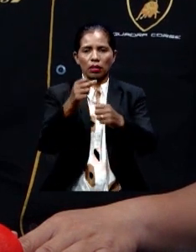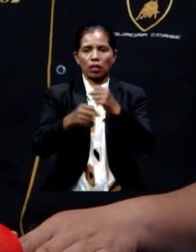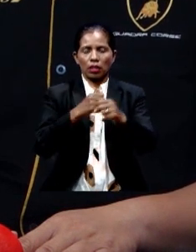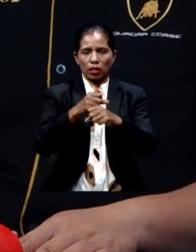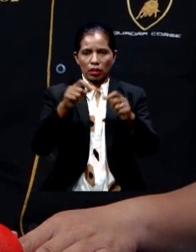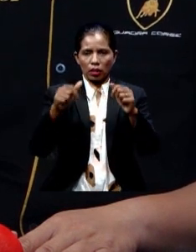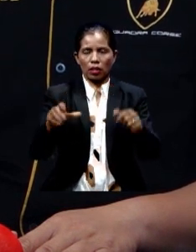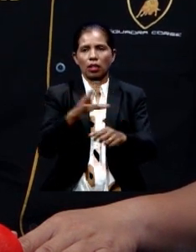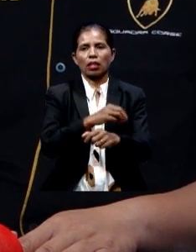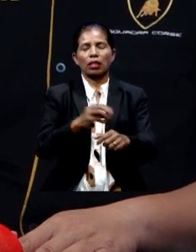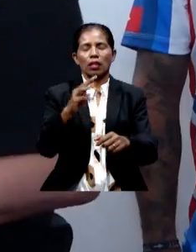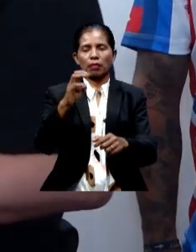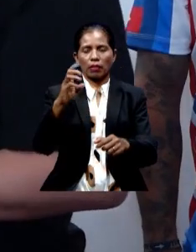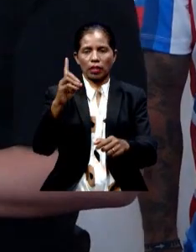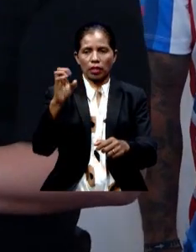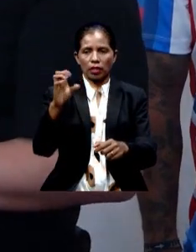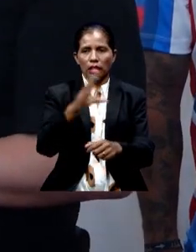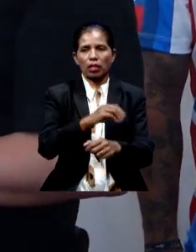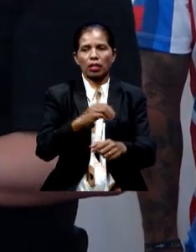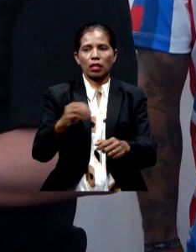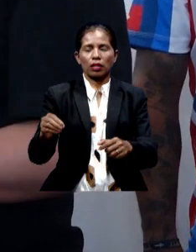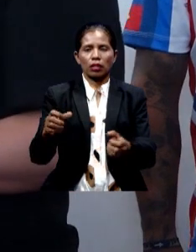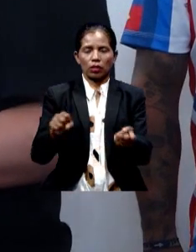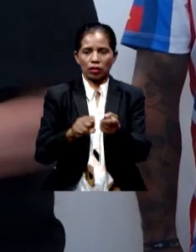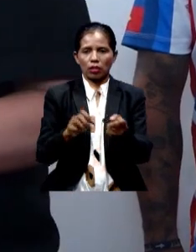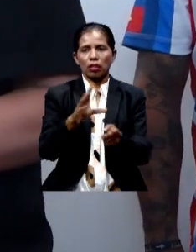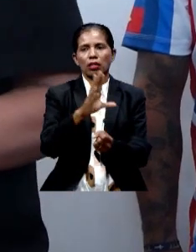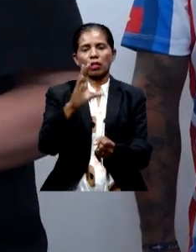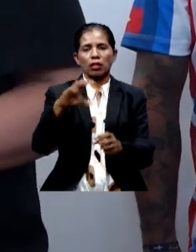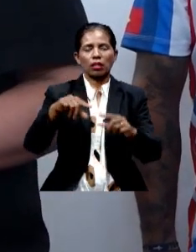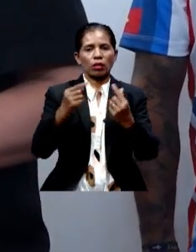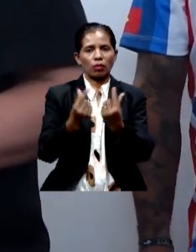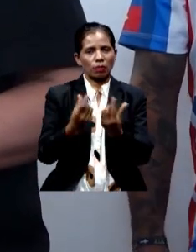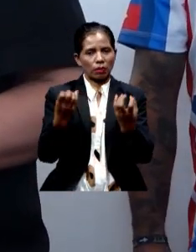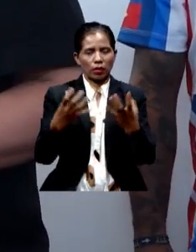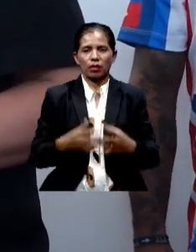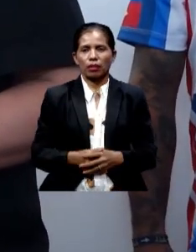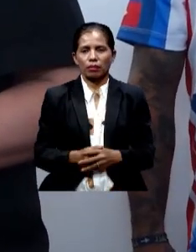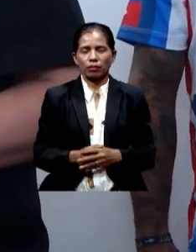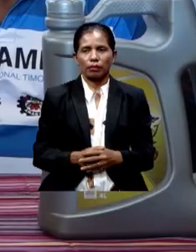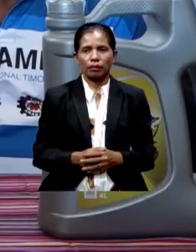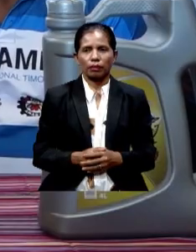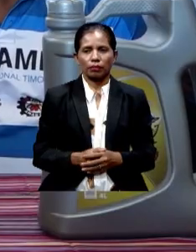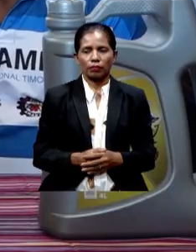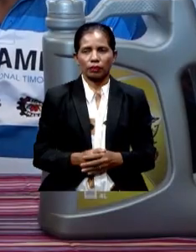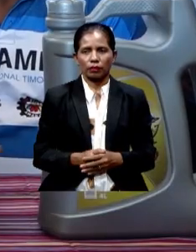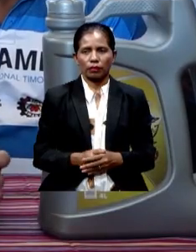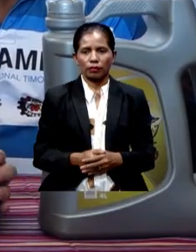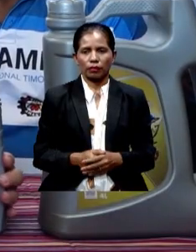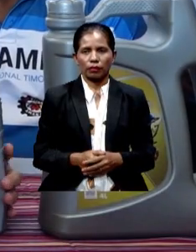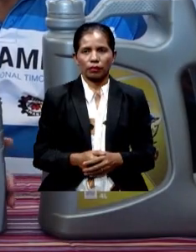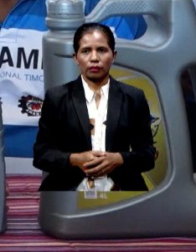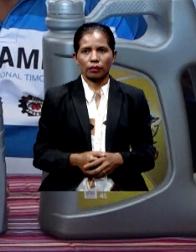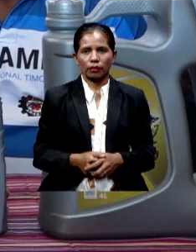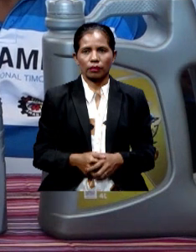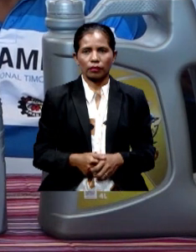makanesan klase Matic, klase Bebek, klase Sport, klase Trail Supermotor, klase Open International no klase Veteranos